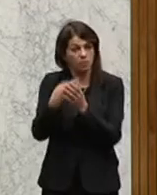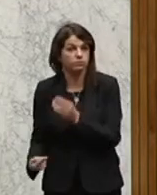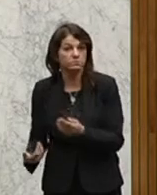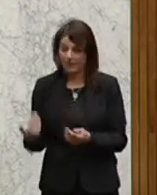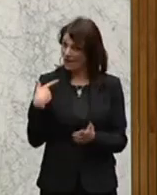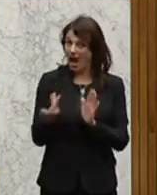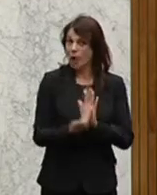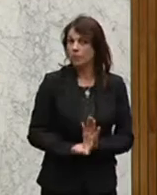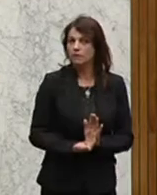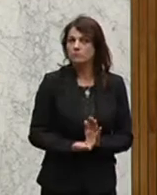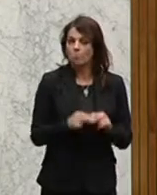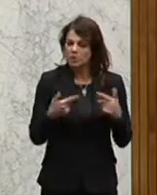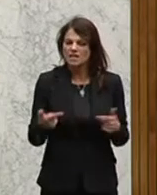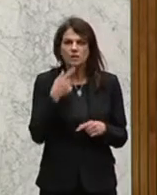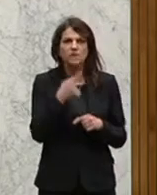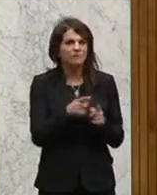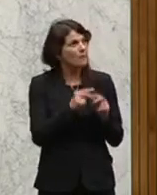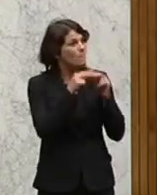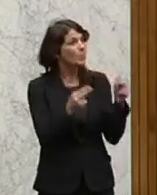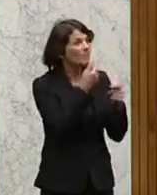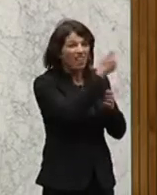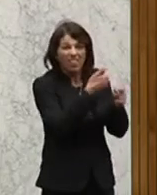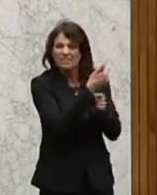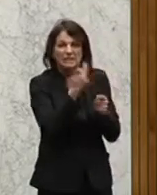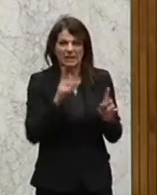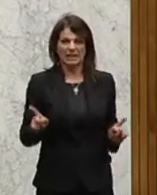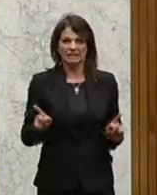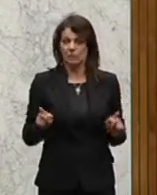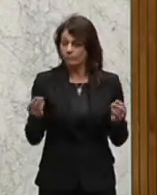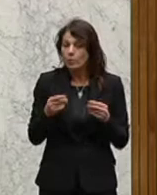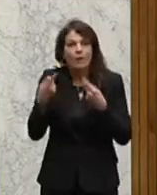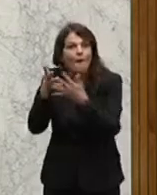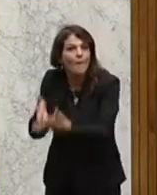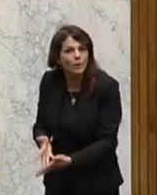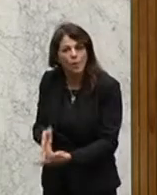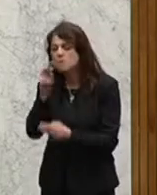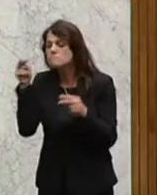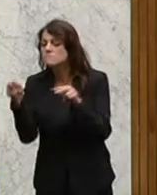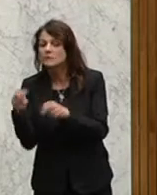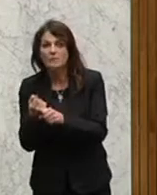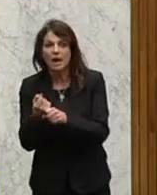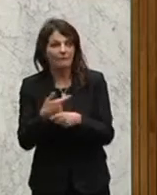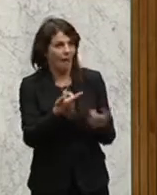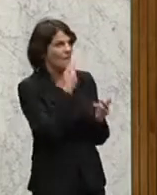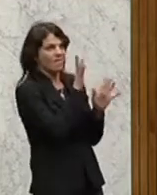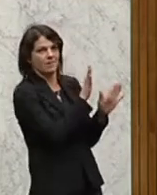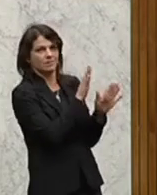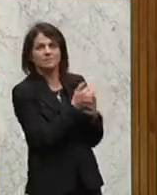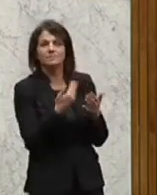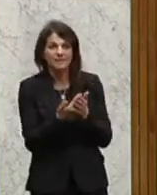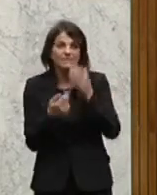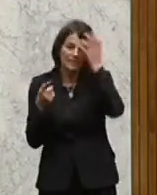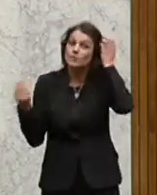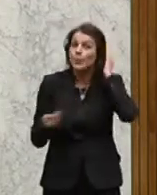das das Argument. Man will sich nicht über den Bund verschulden. Weil dann gibt es Kontrolle, dann schaut man rein und das will man nicht. Und genau das